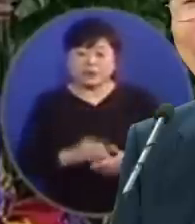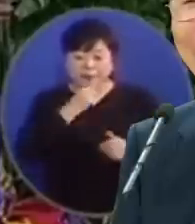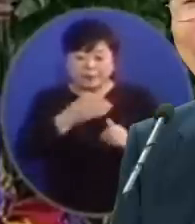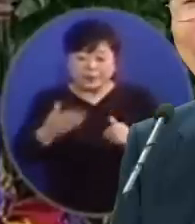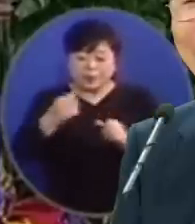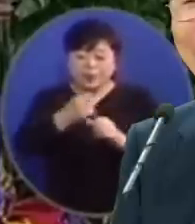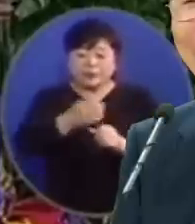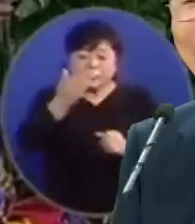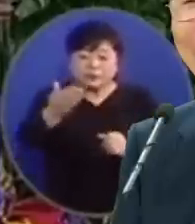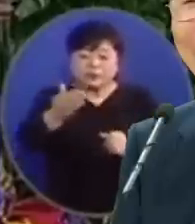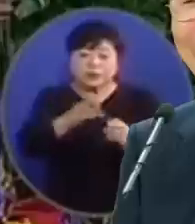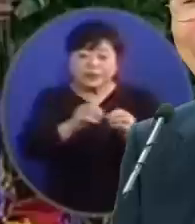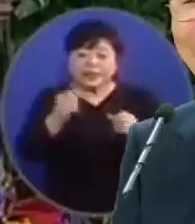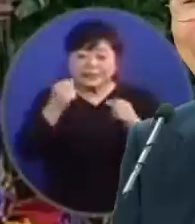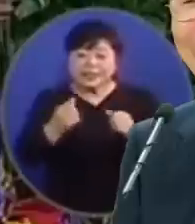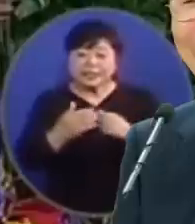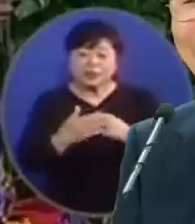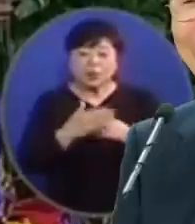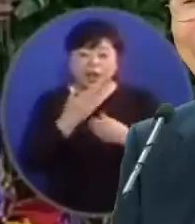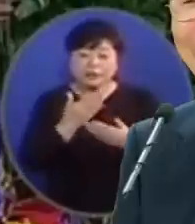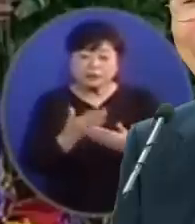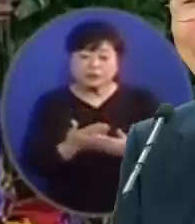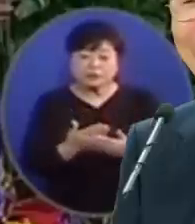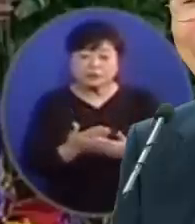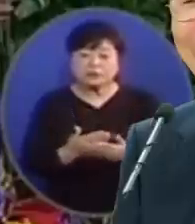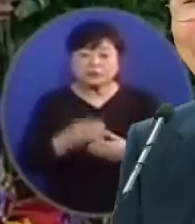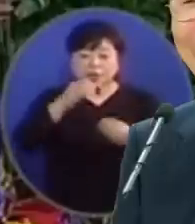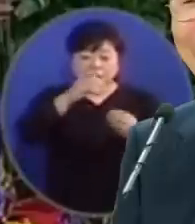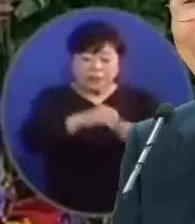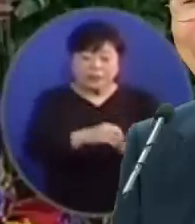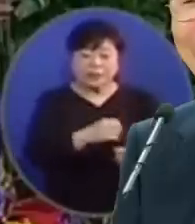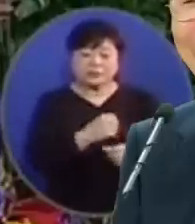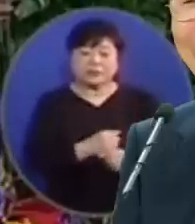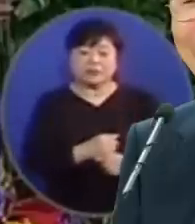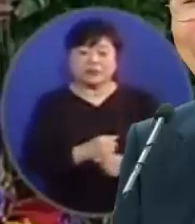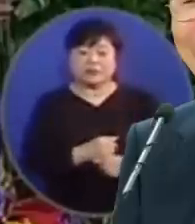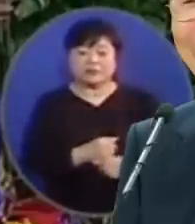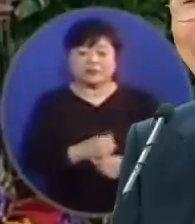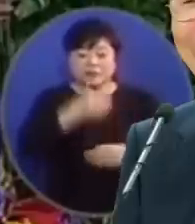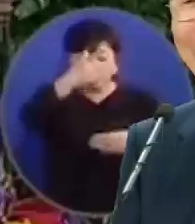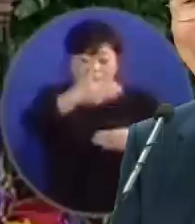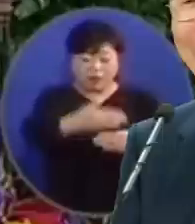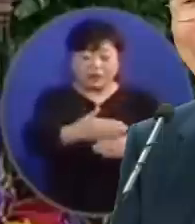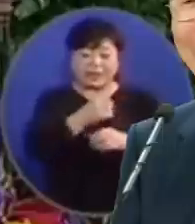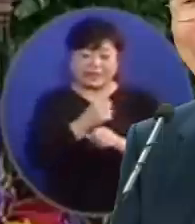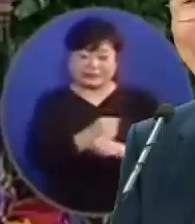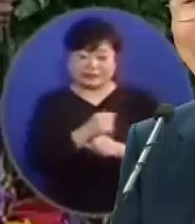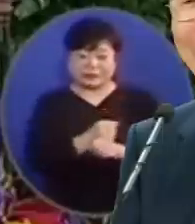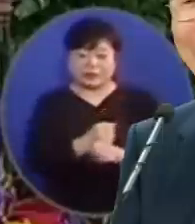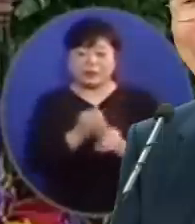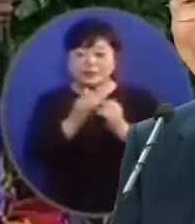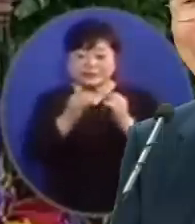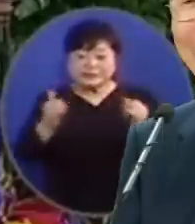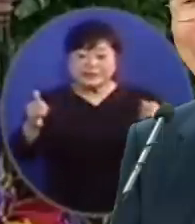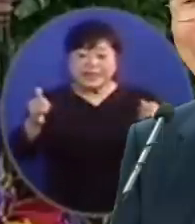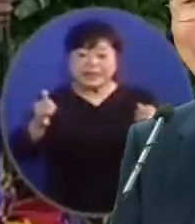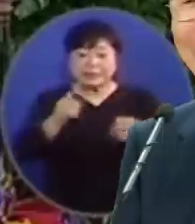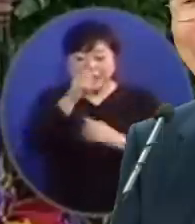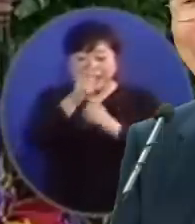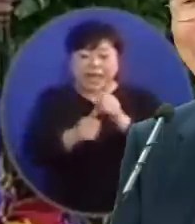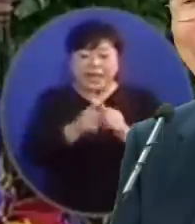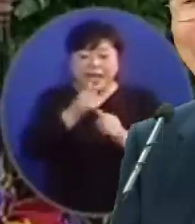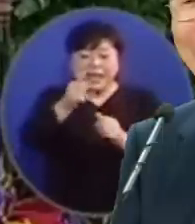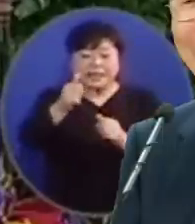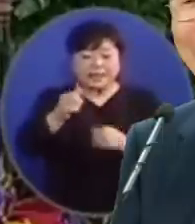혈통으로 만드사 온 땅에 살게 하시고 그들의 연대를 정하시며 거주의 경계를 한정하셨으니 이는 사람으로 혹 하나님을